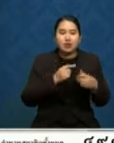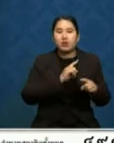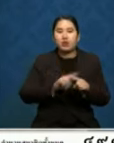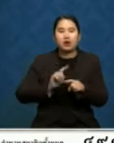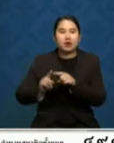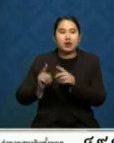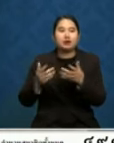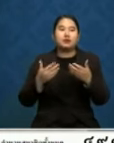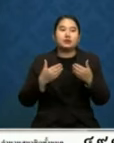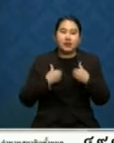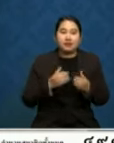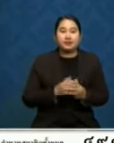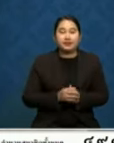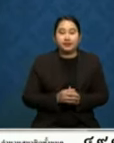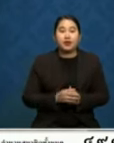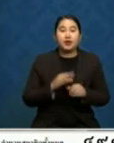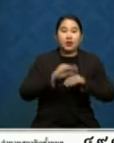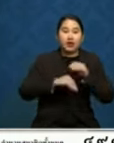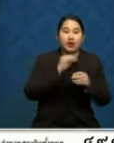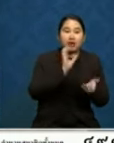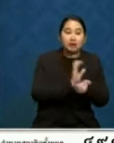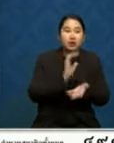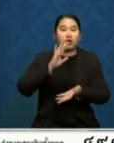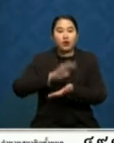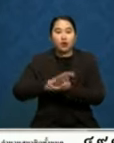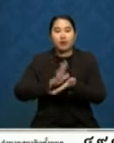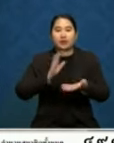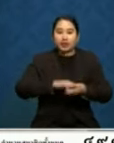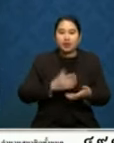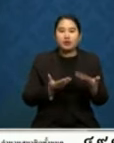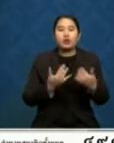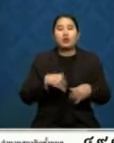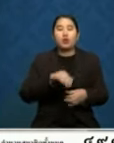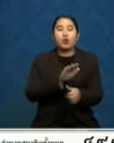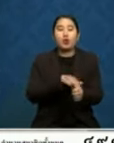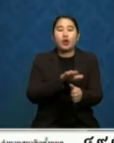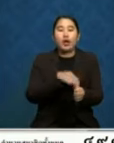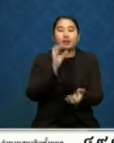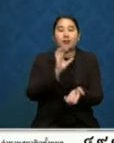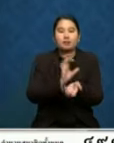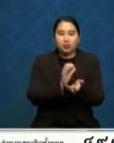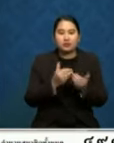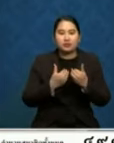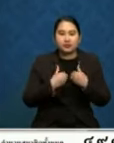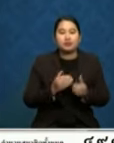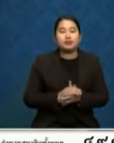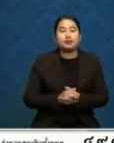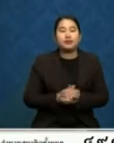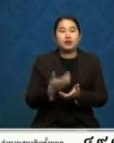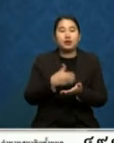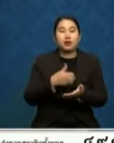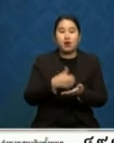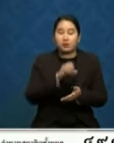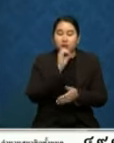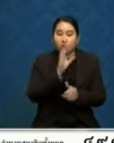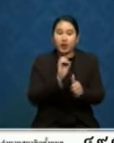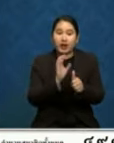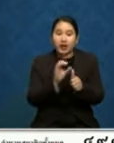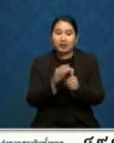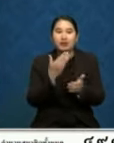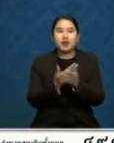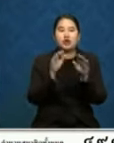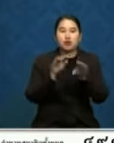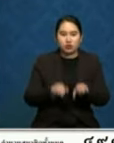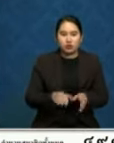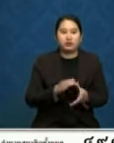1โรงพัก1เศรษฐกิจพอเพียงนะฮะสงสารครับสงสารเจ้าหน้าที่ตำรวจนะครับดังนั้นนะครับผมขอเสนอให้ตัดงบ